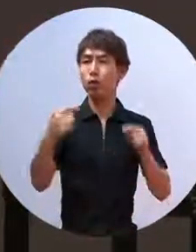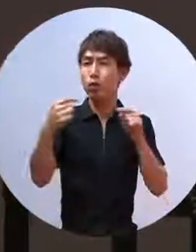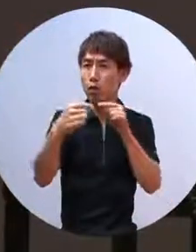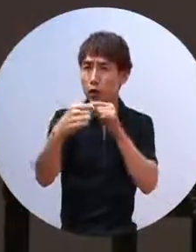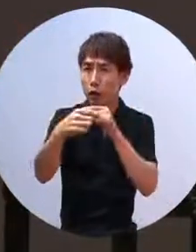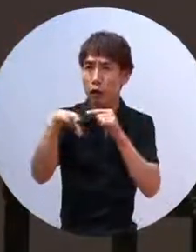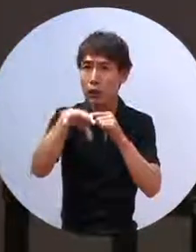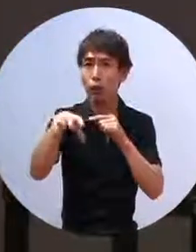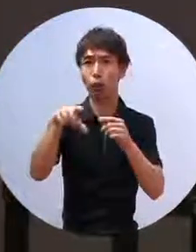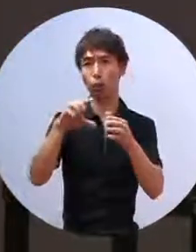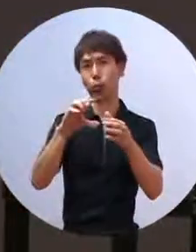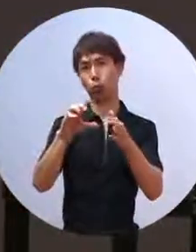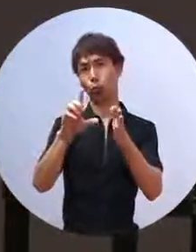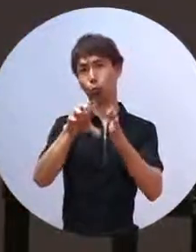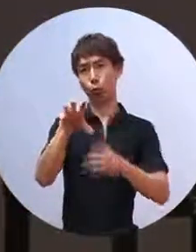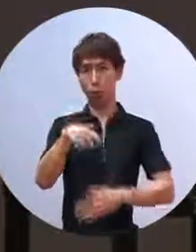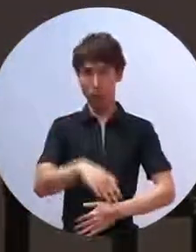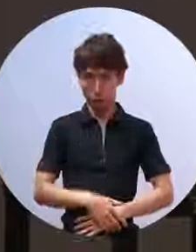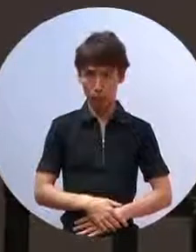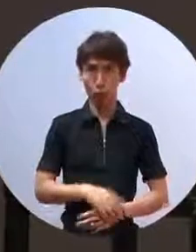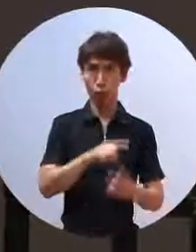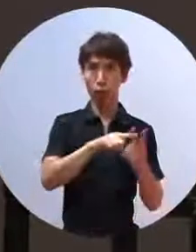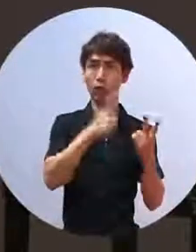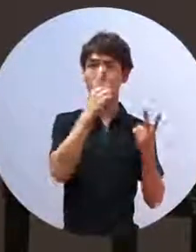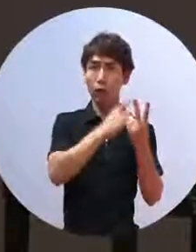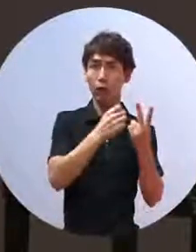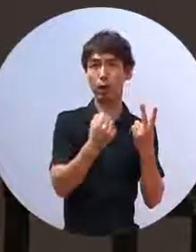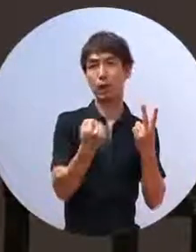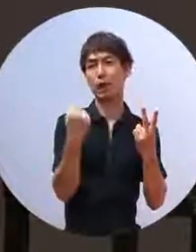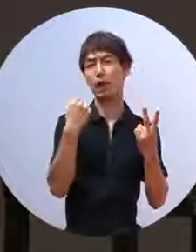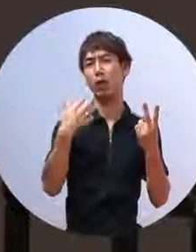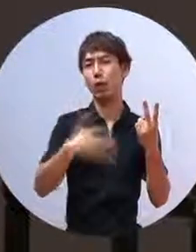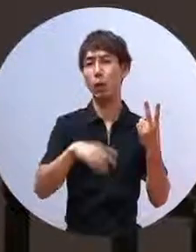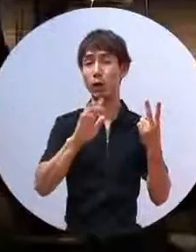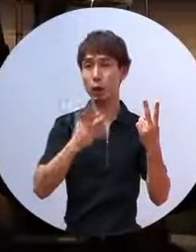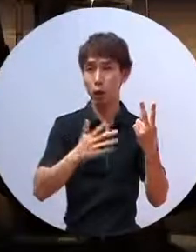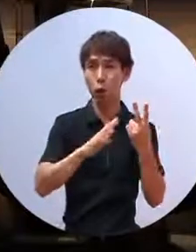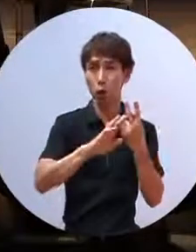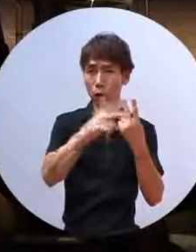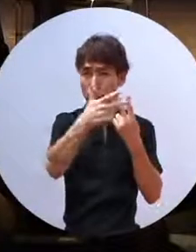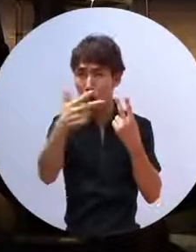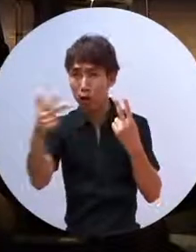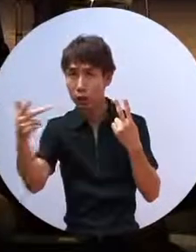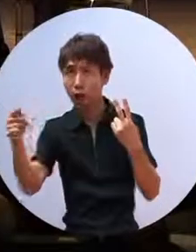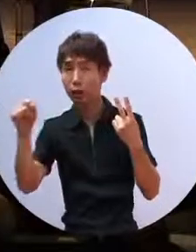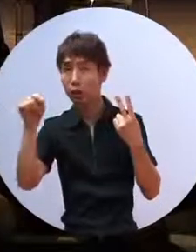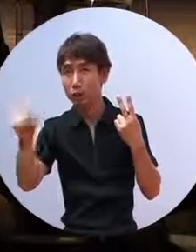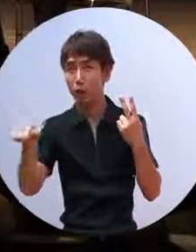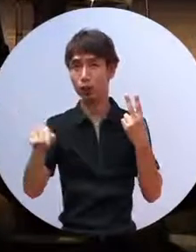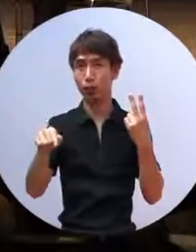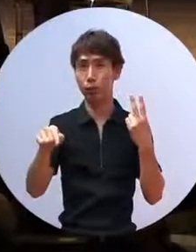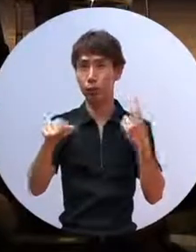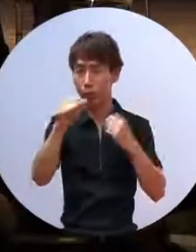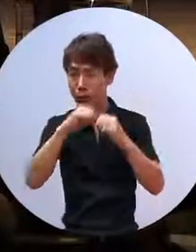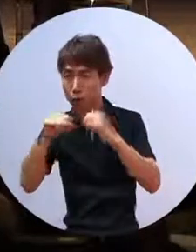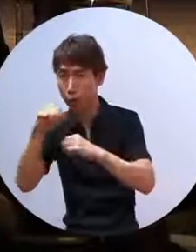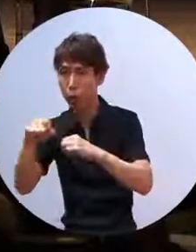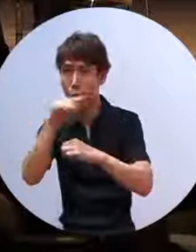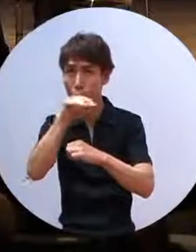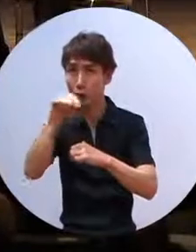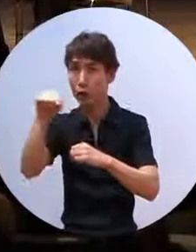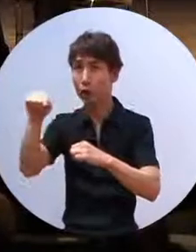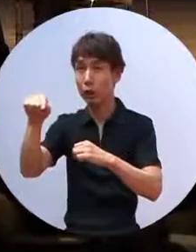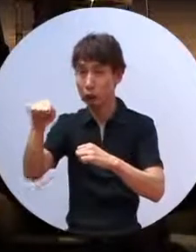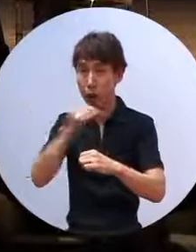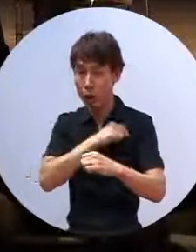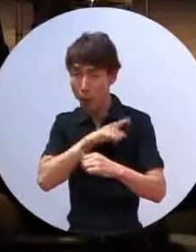しまうっていうところがあって、広島と長崎だけではやっぱり力が弱い、そういう意味で被爆都市でない都市でいろんな活動をしてきた